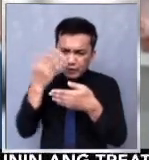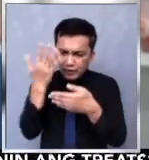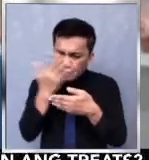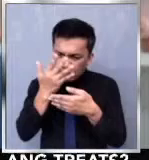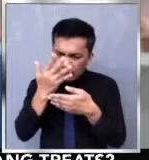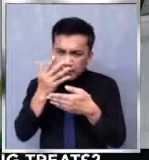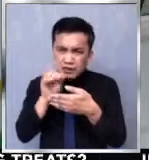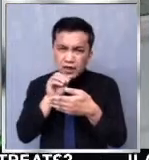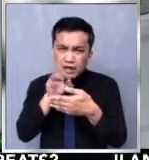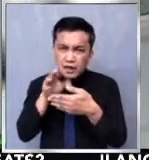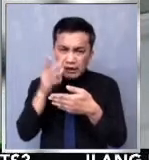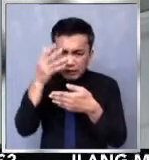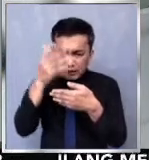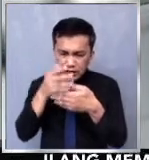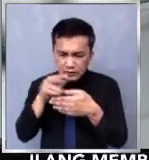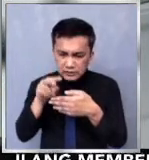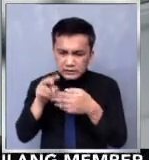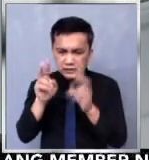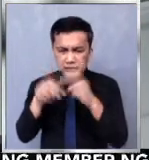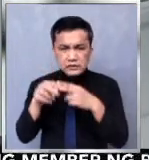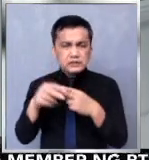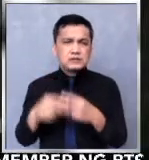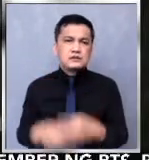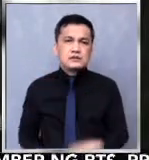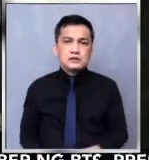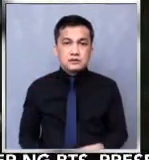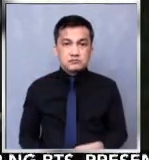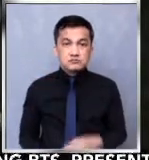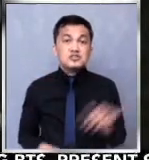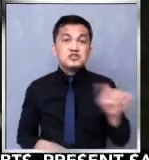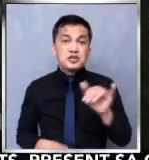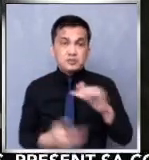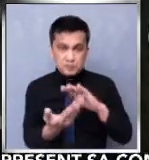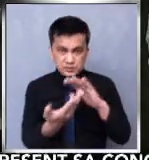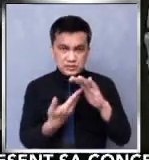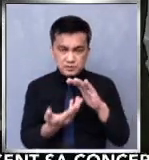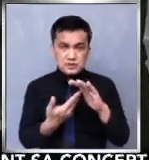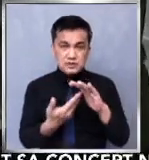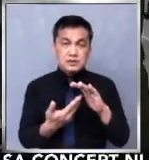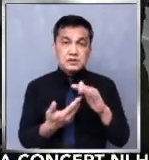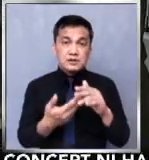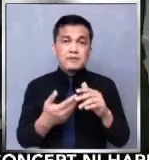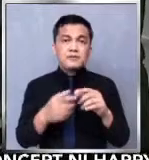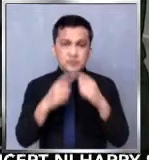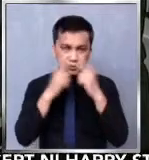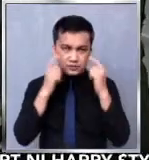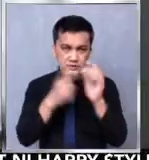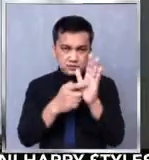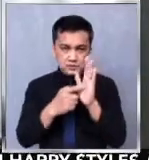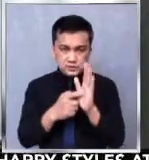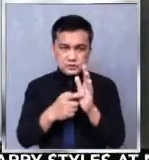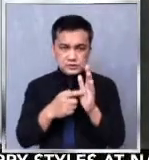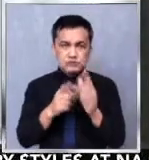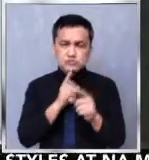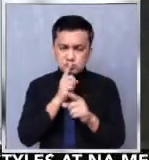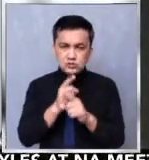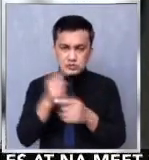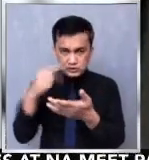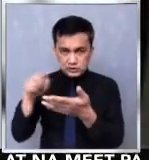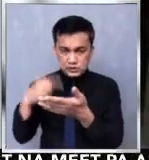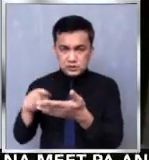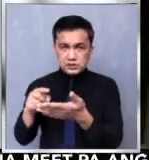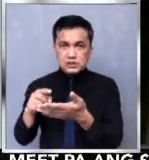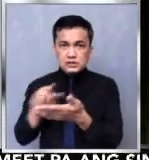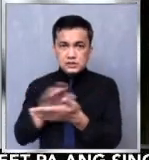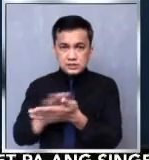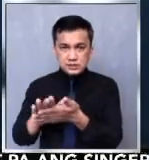yan, maselan. Pati customer, face mask na lang ang required. Sinisiguro naman daw nilang sinasanitize ang upuan at may alcohol para